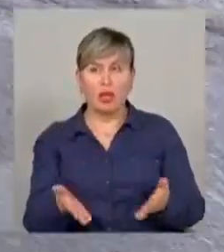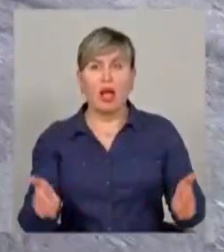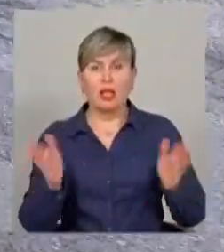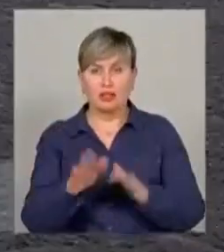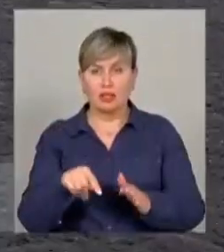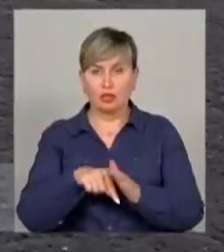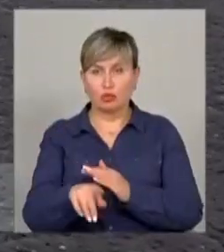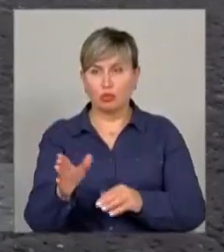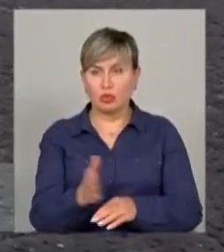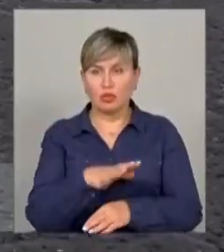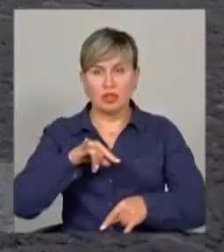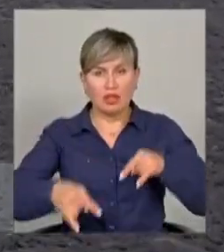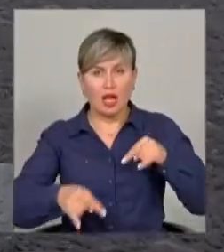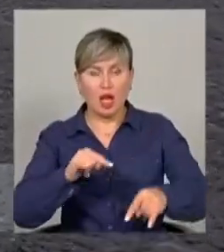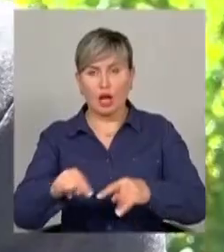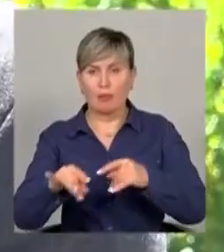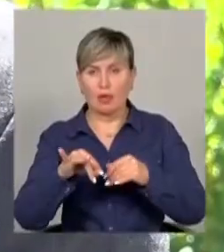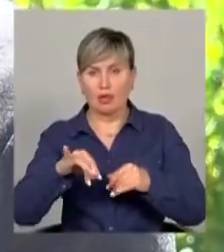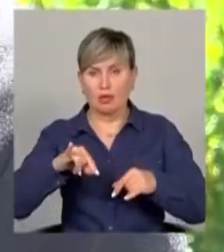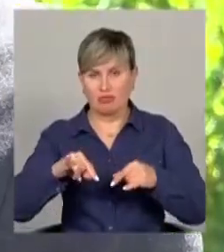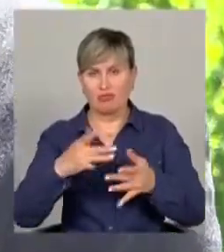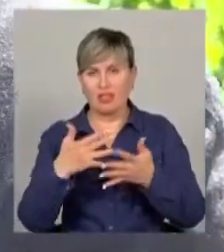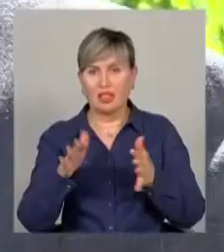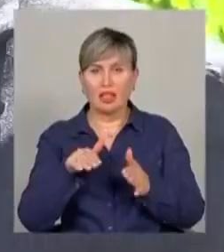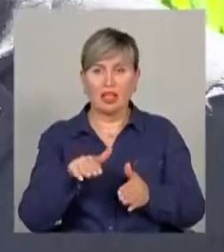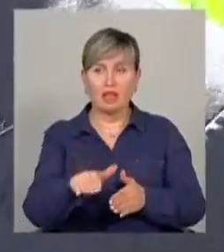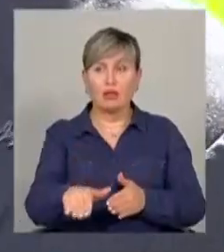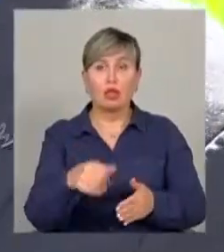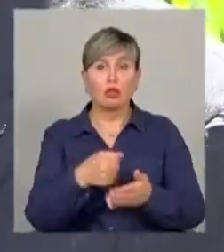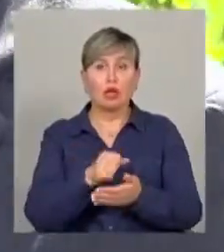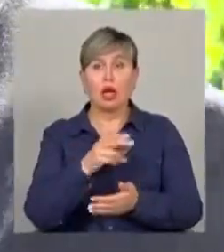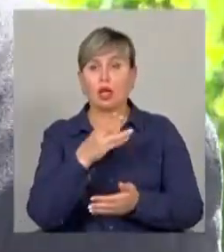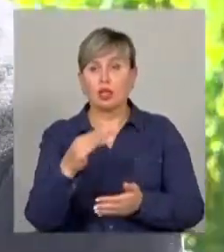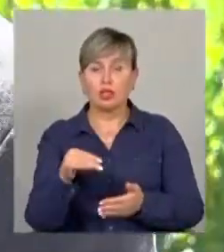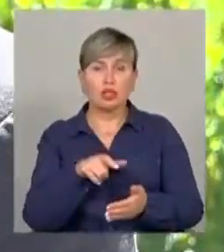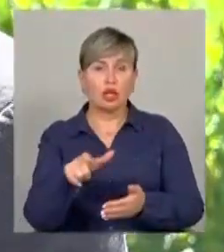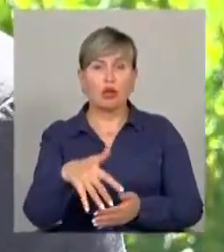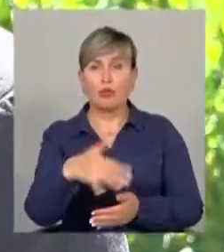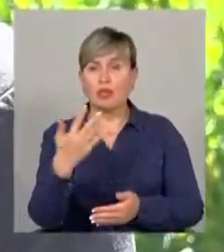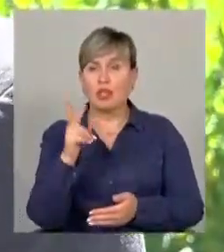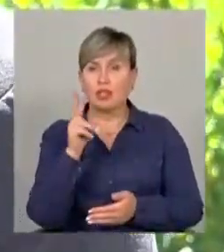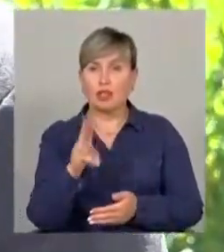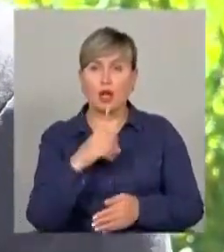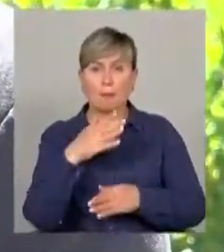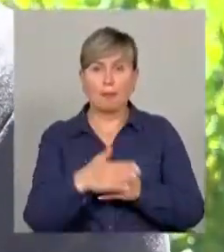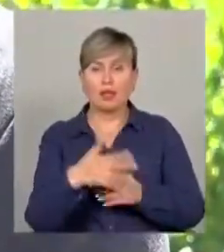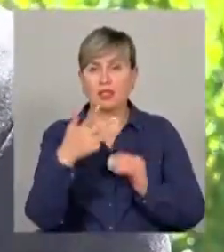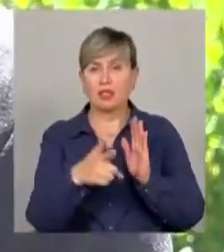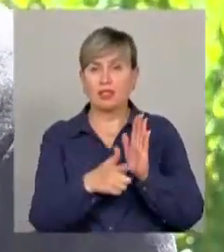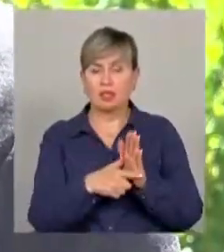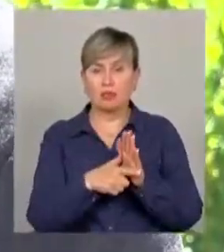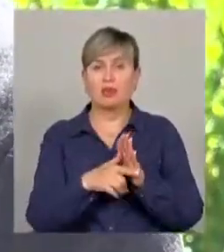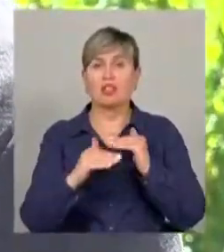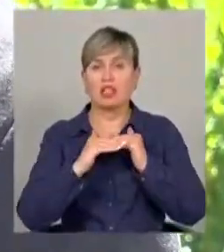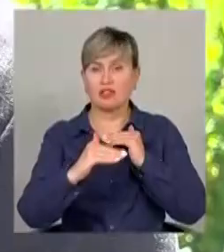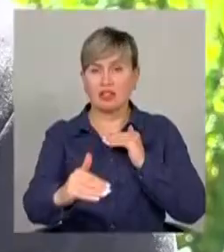дабы устранить все ямы и неровности. До Акши дорога составляет 55 километров, почти 37 заасфальтировано.